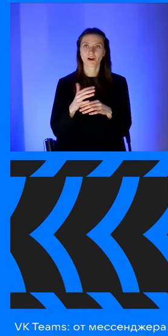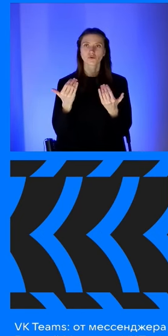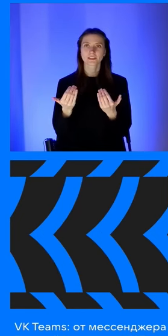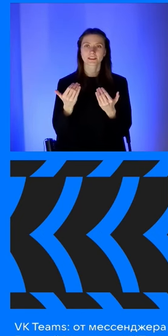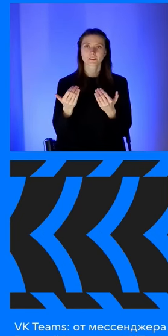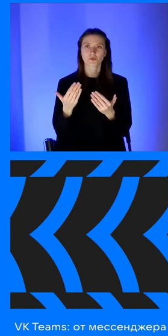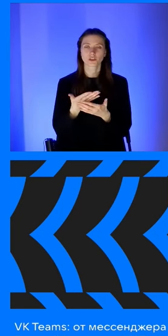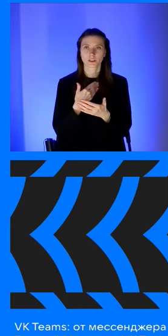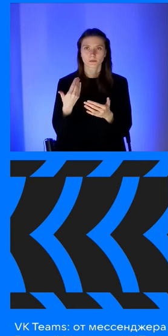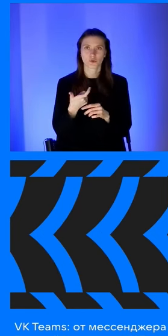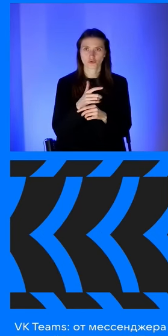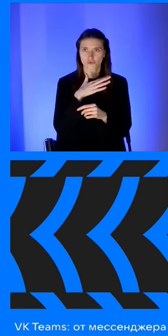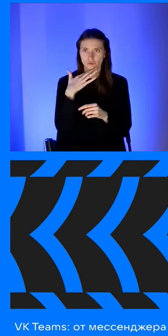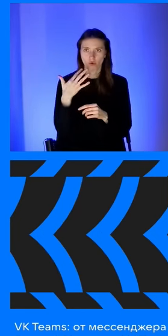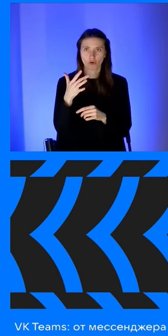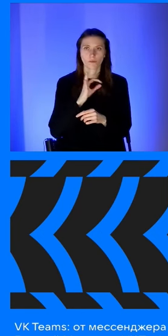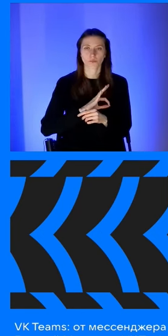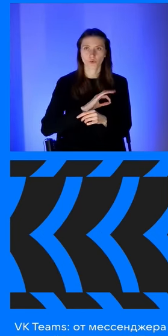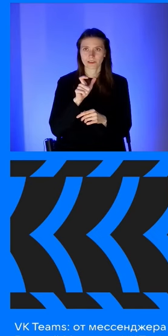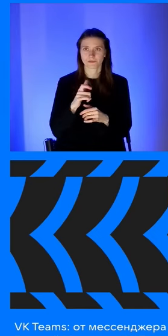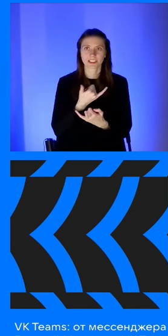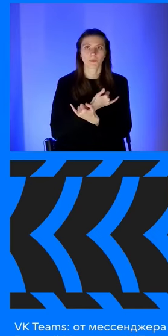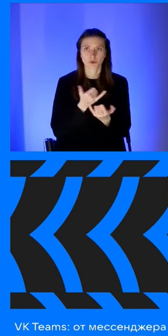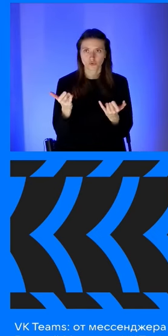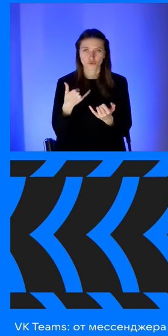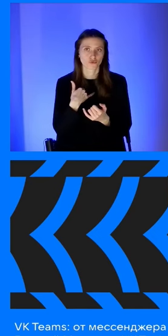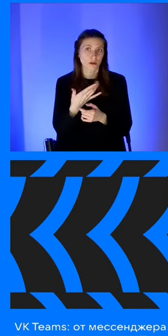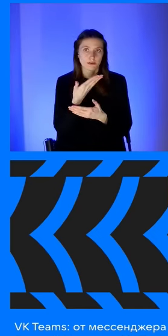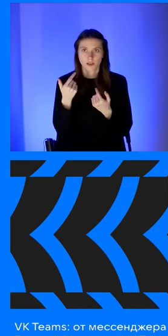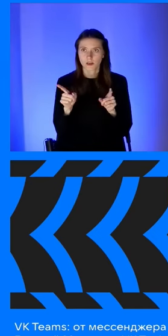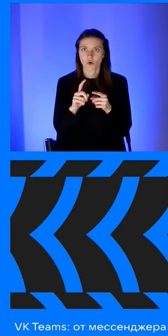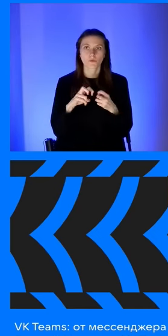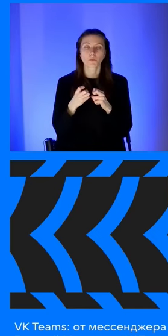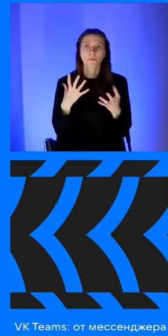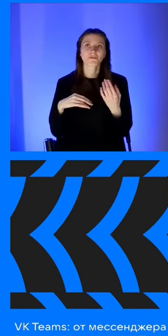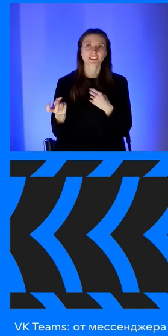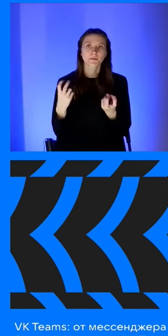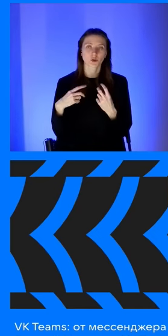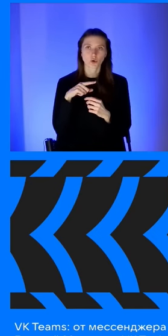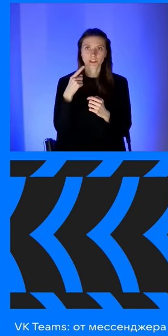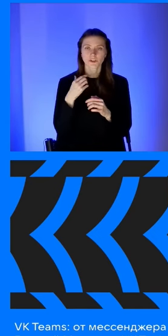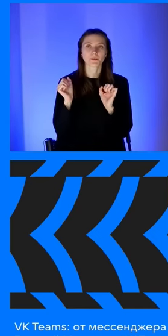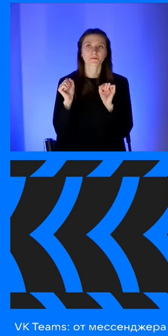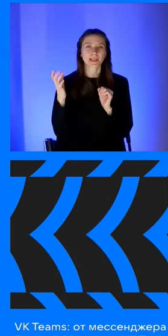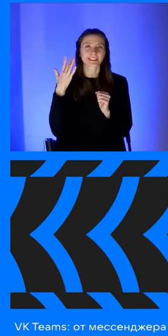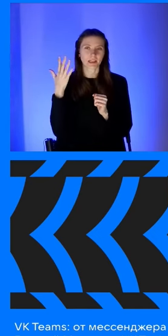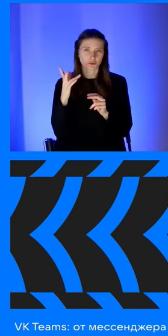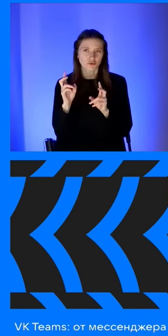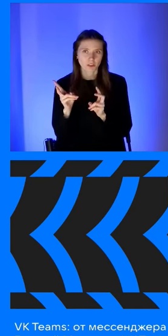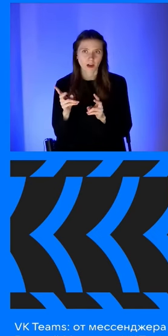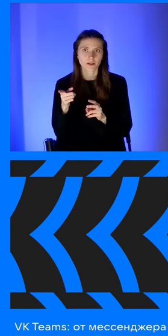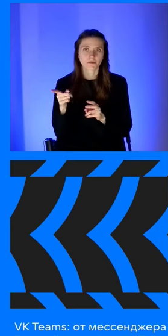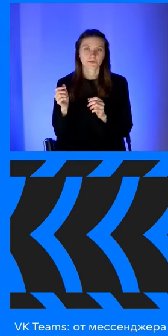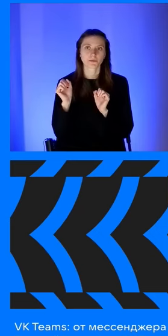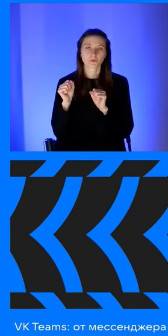миллионов пользователей, мы не видим именно вот эту проблему. То есть все приходят и говорят, можно теоретически как сделать? Ты можешь поднять реплики